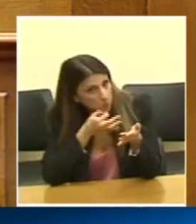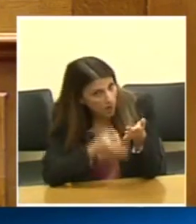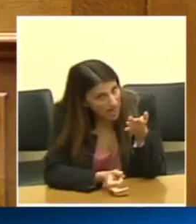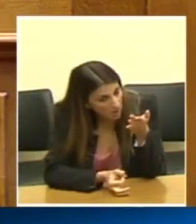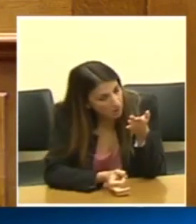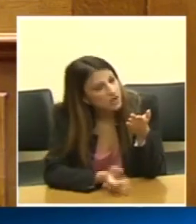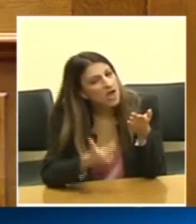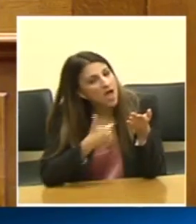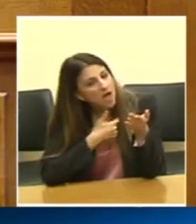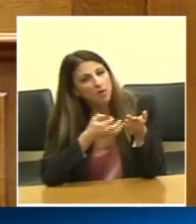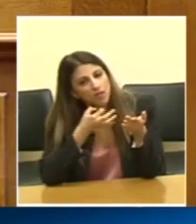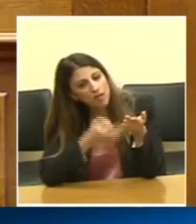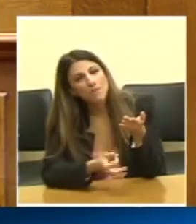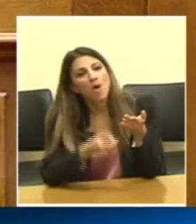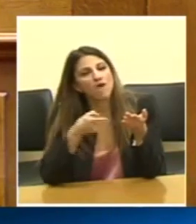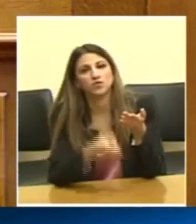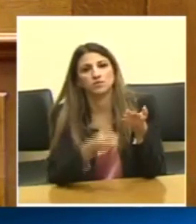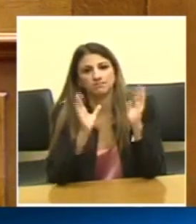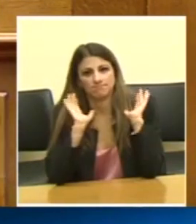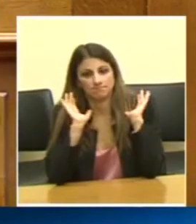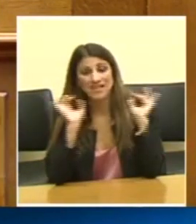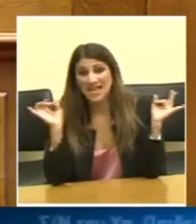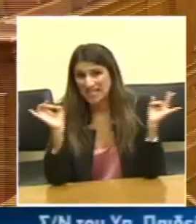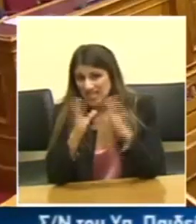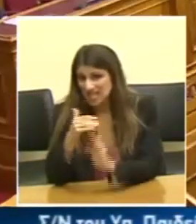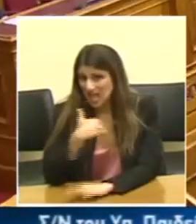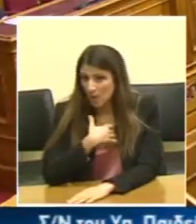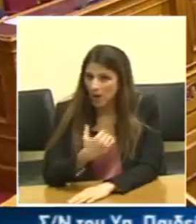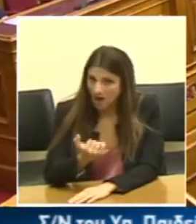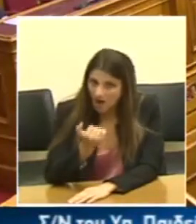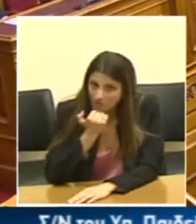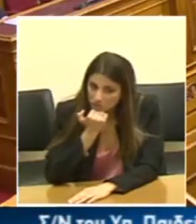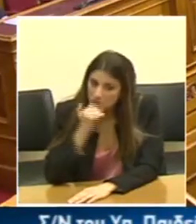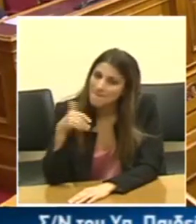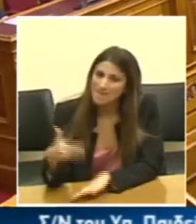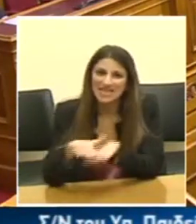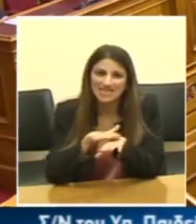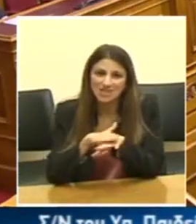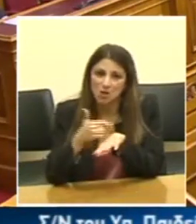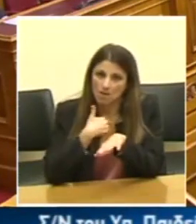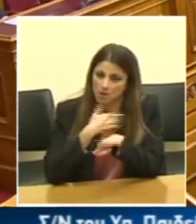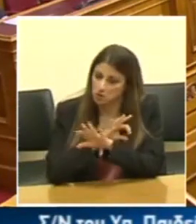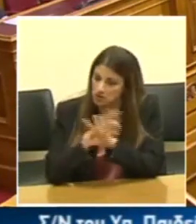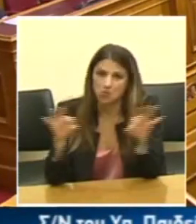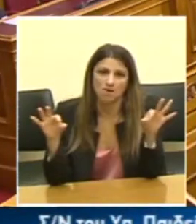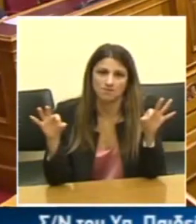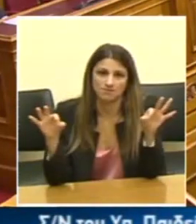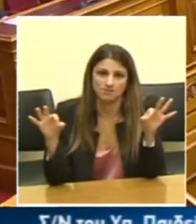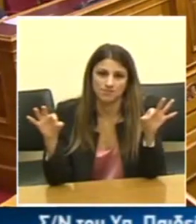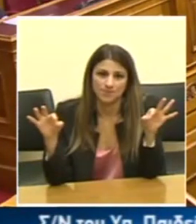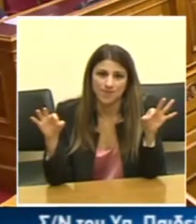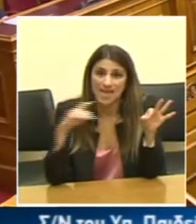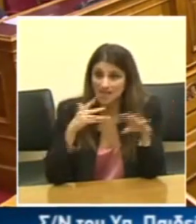θα βγω να καταγγείλω αυτό. Αν τυχόν εγώ κάνω λάθος, θα ζητήσω συγγνώμη.